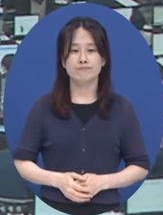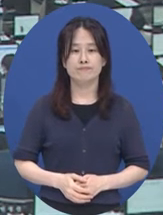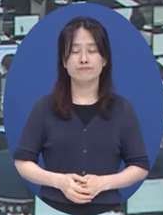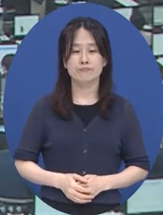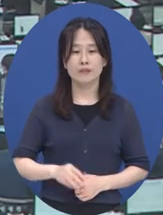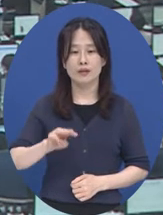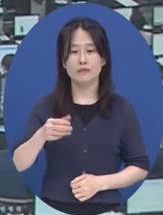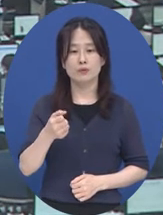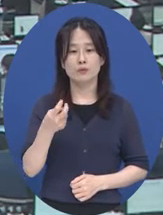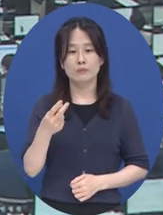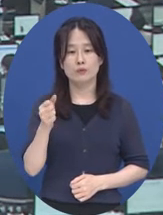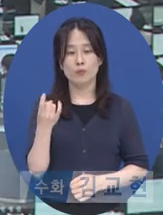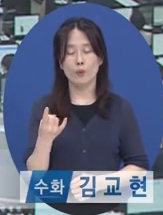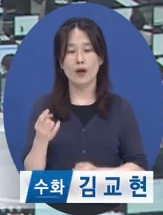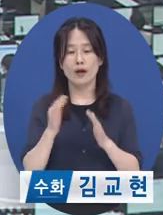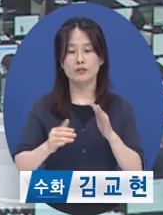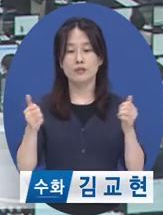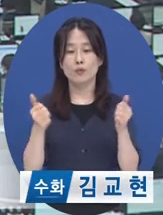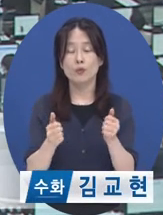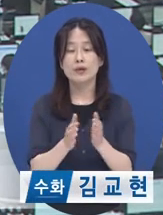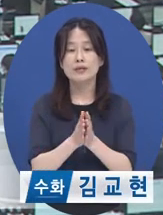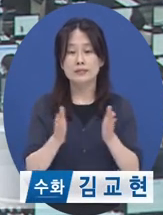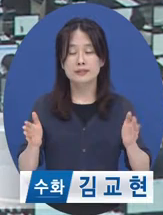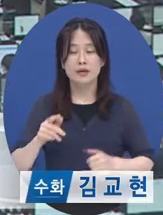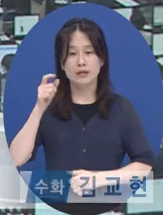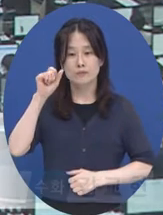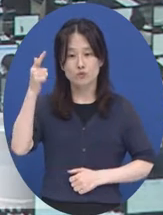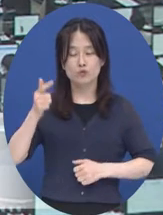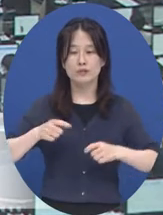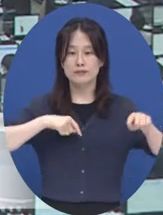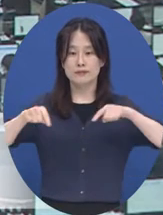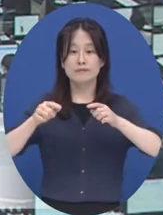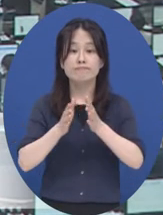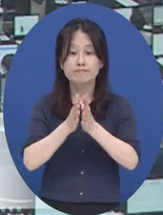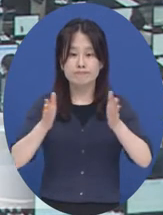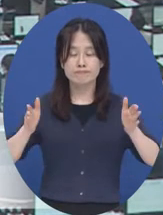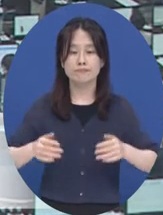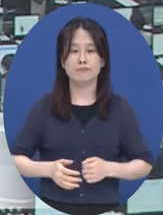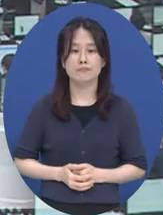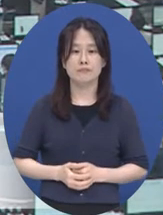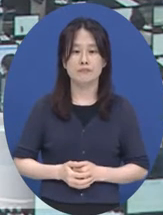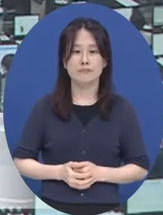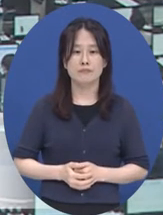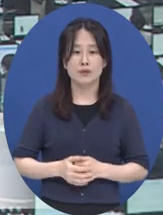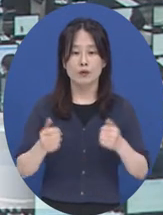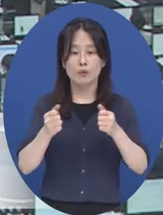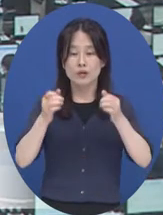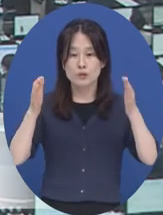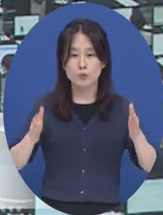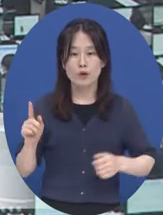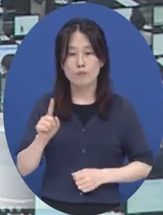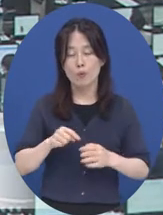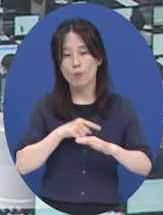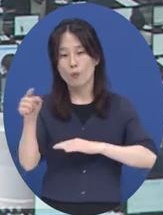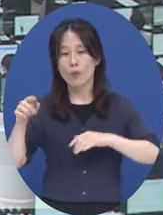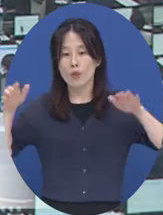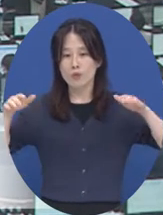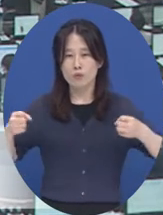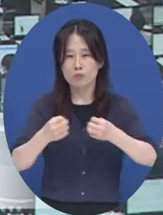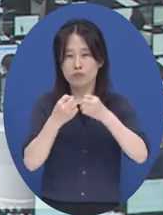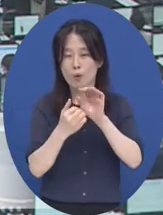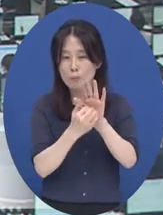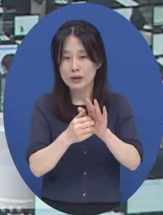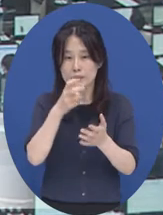경기도의회가 제352회 정례회를 열고 16일 동안의 의정 활동에 돌입했습니다. 이번 회기에서는 야생조류 충돌